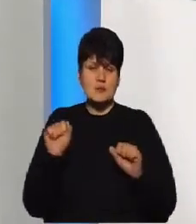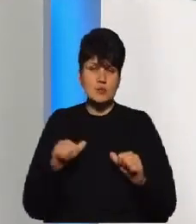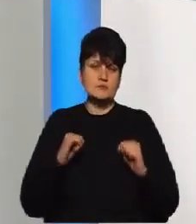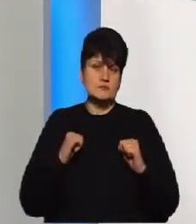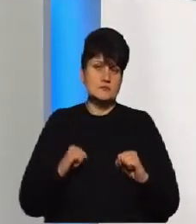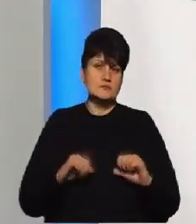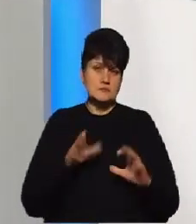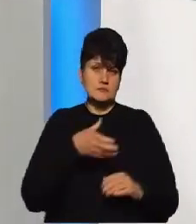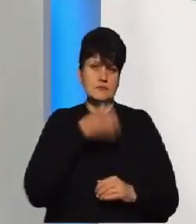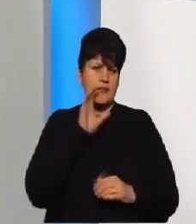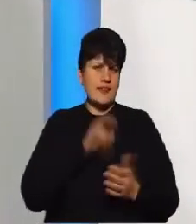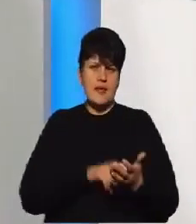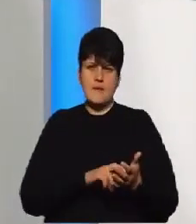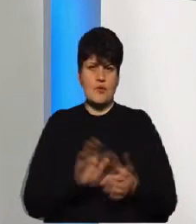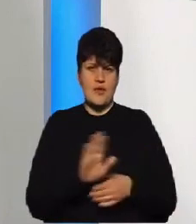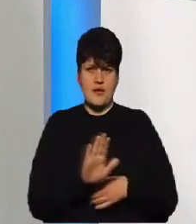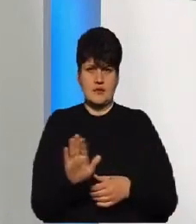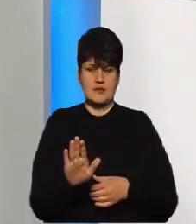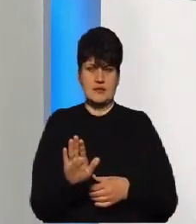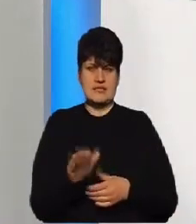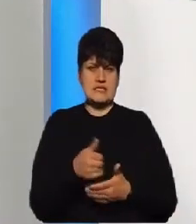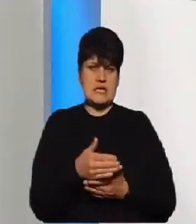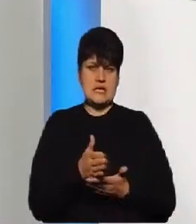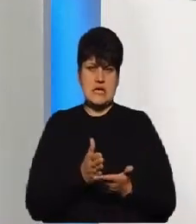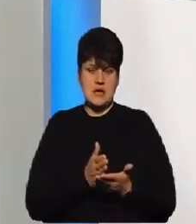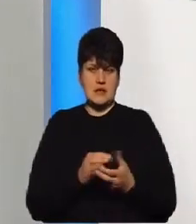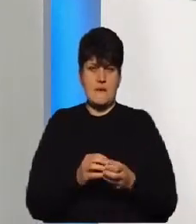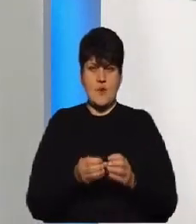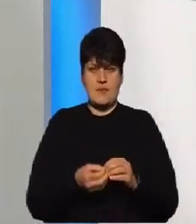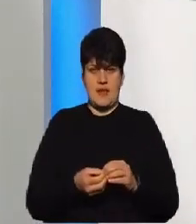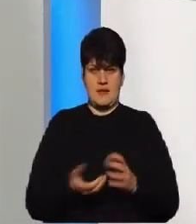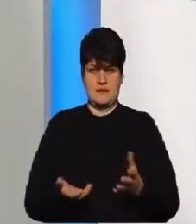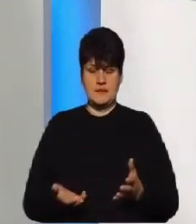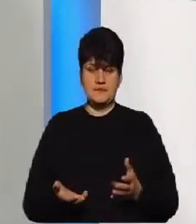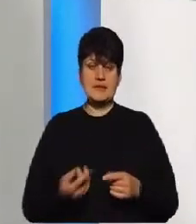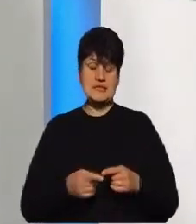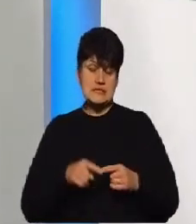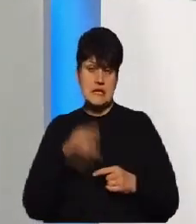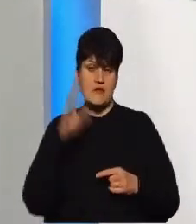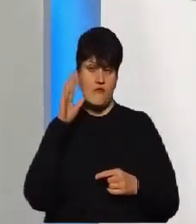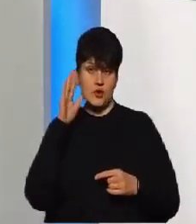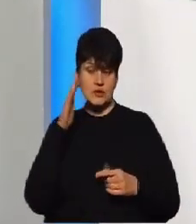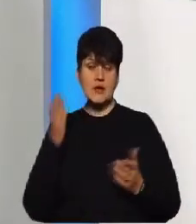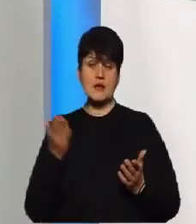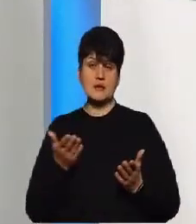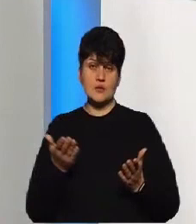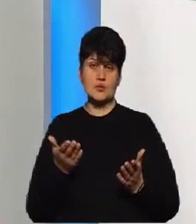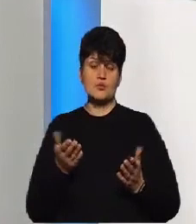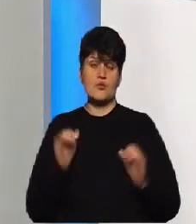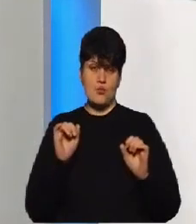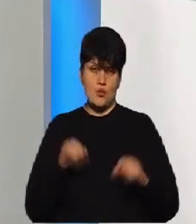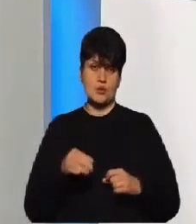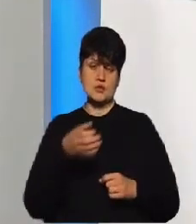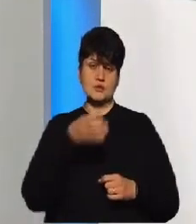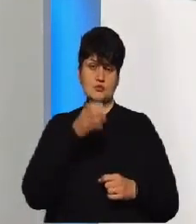не боятися за якість чи якісь проблеми після цього. Тобто це вода, яку можна споживати, сміло